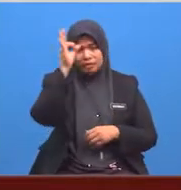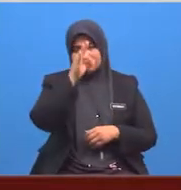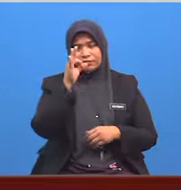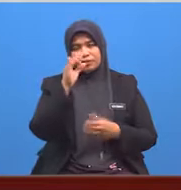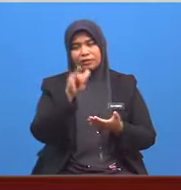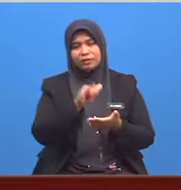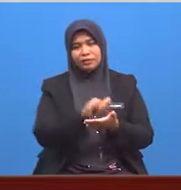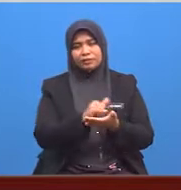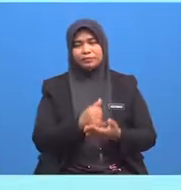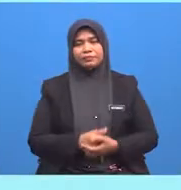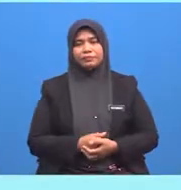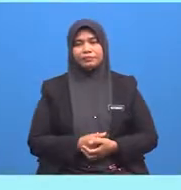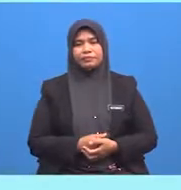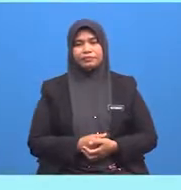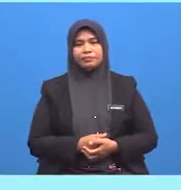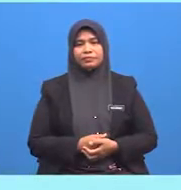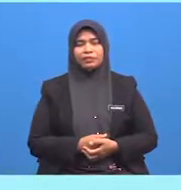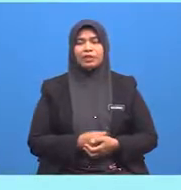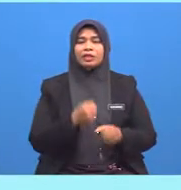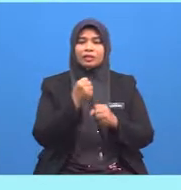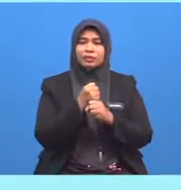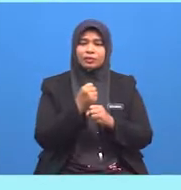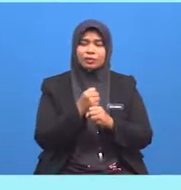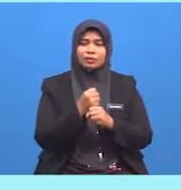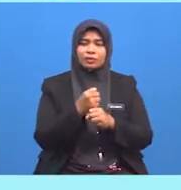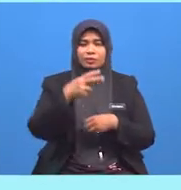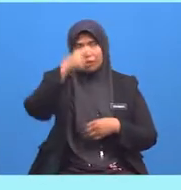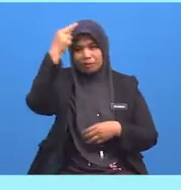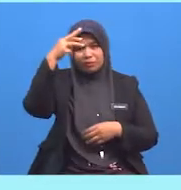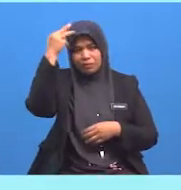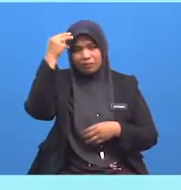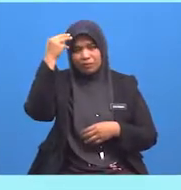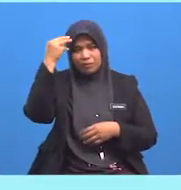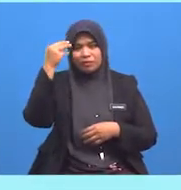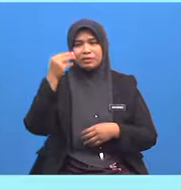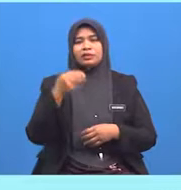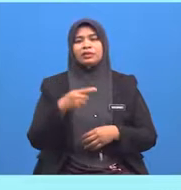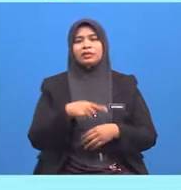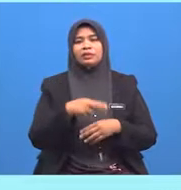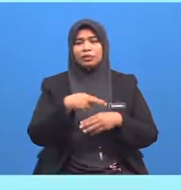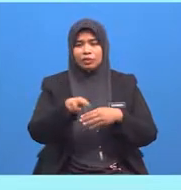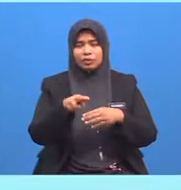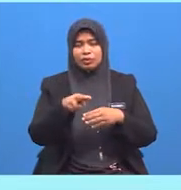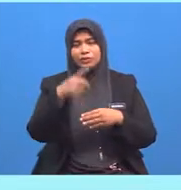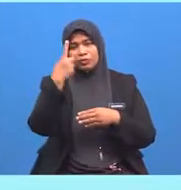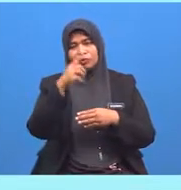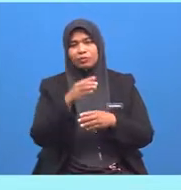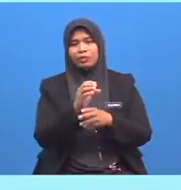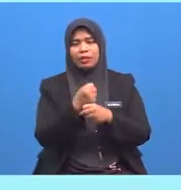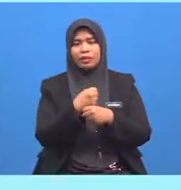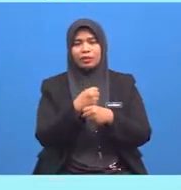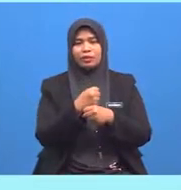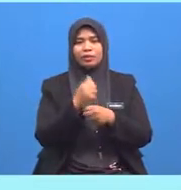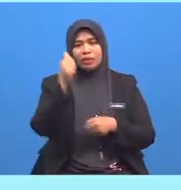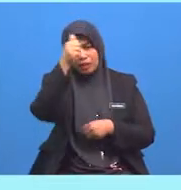perbuatan-perbuatan tersebut sesungguhnya Nabi Muhammad shollallahu alaihi wasallam diutus bagi